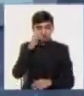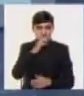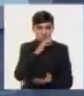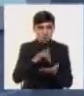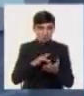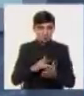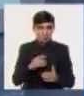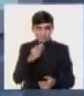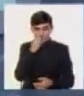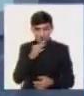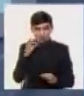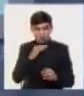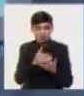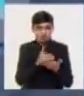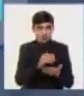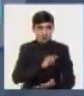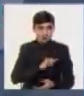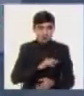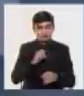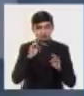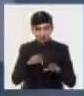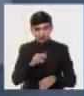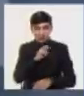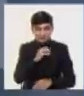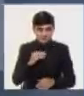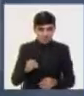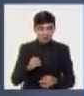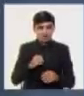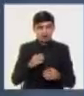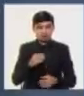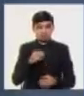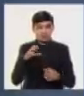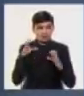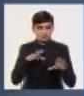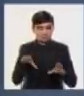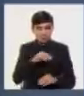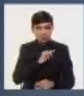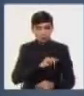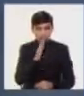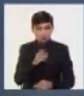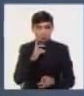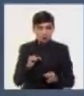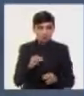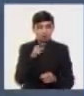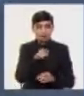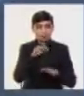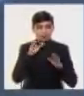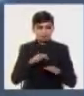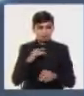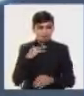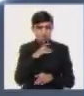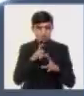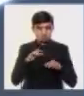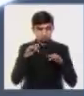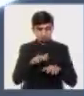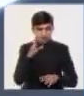эти дни в привычном режиме будут работать кафе, торговые центры и общественный транспорт. Это значит, что туда направится много людей. В